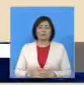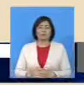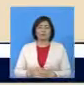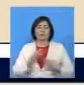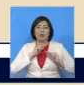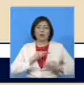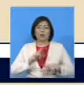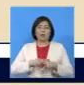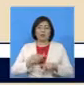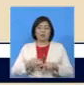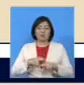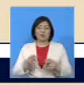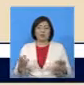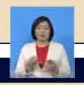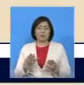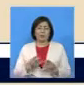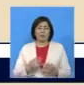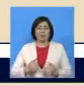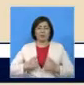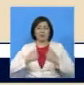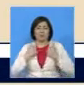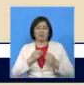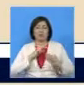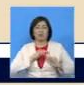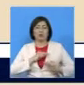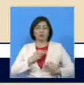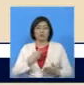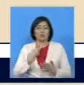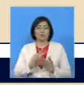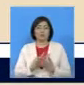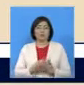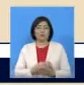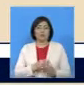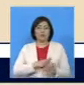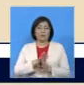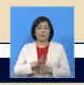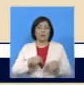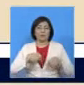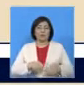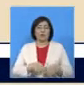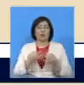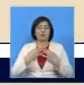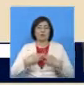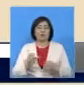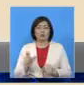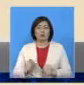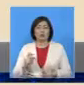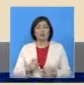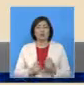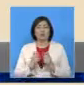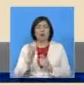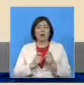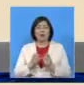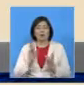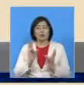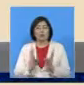Работа в полиции – это очень необходимый и отважный труд. Вы должны следить за общественным порядком, обеспечивать права и свободу граждан, бороться с преступностью. Каждый